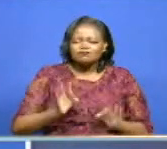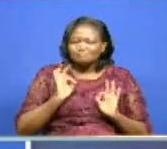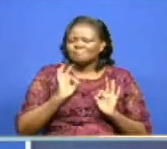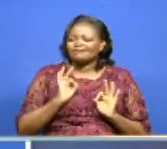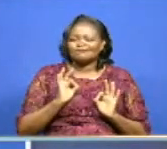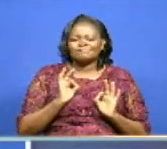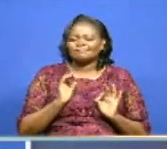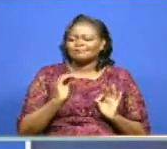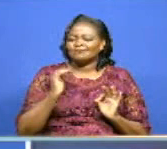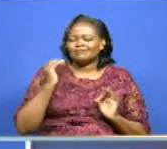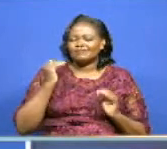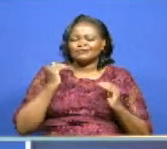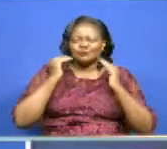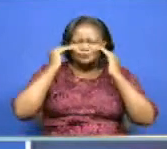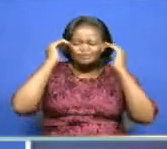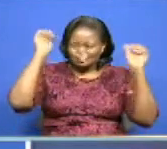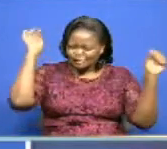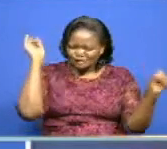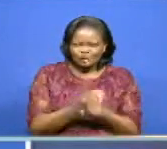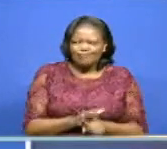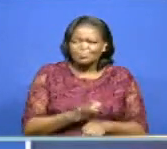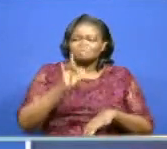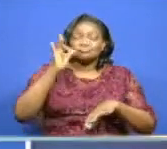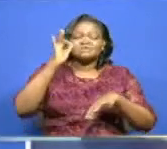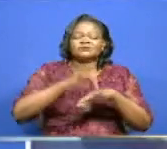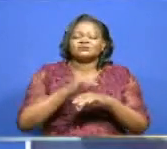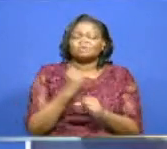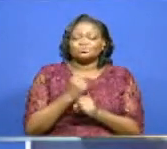ya mawazo, hali ambayo huadhiri kazi yao.